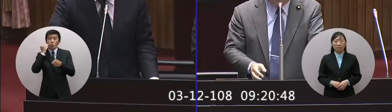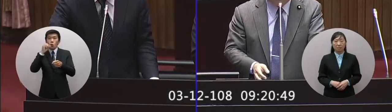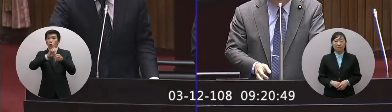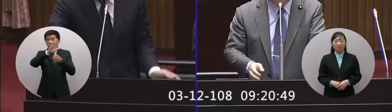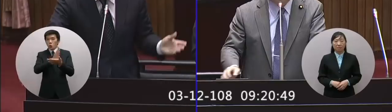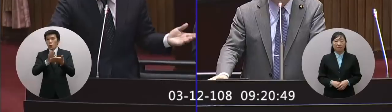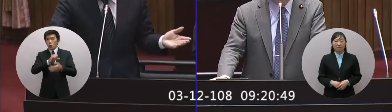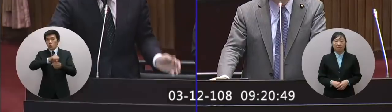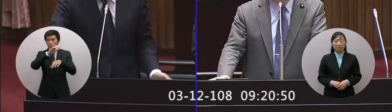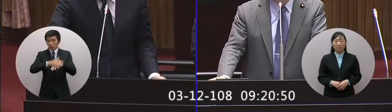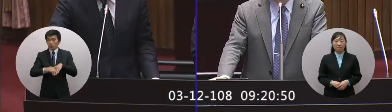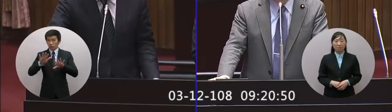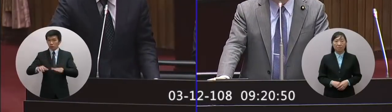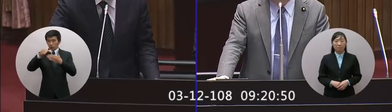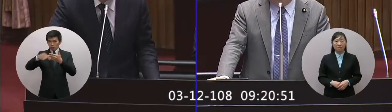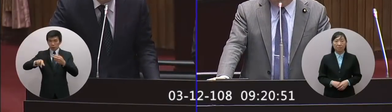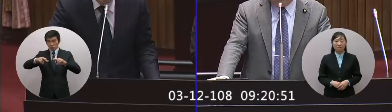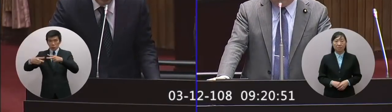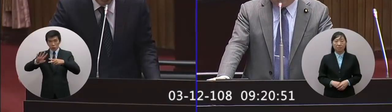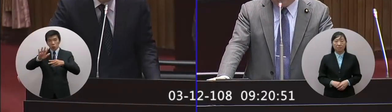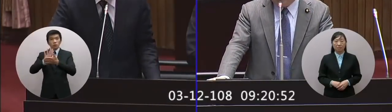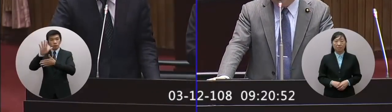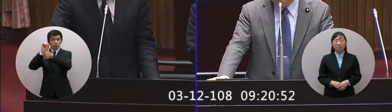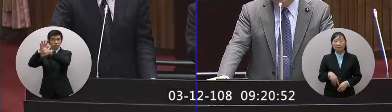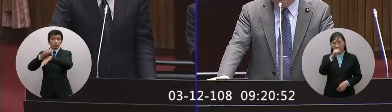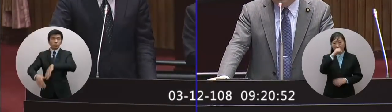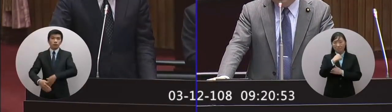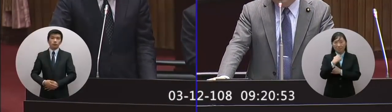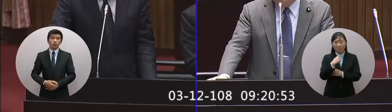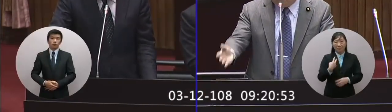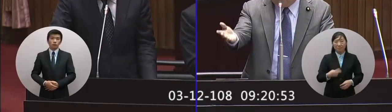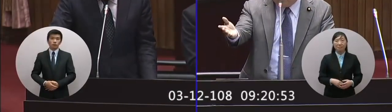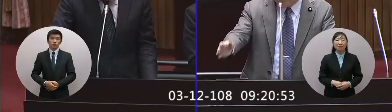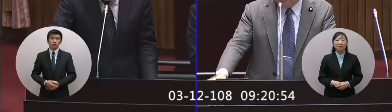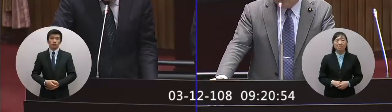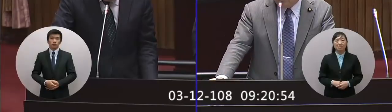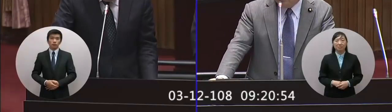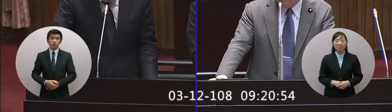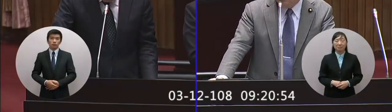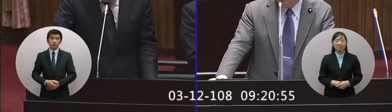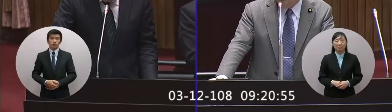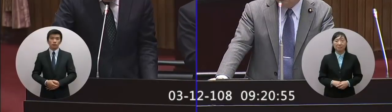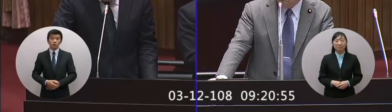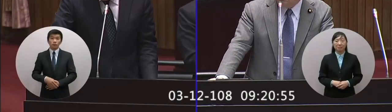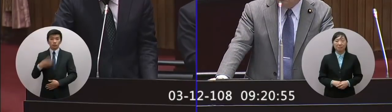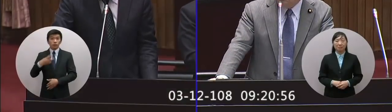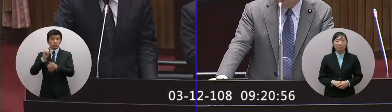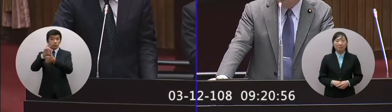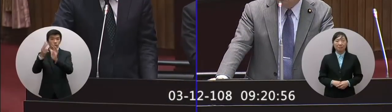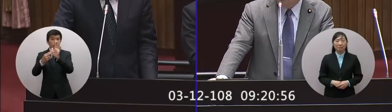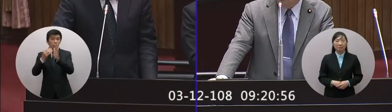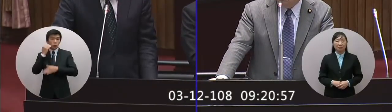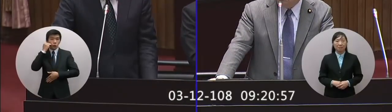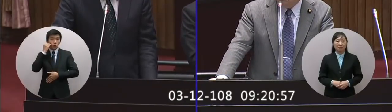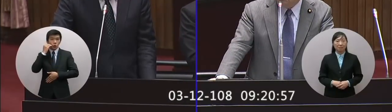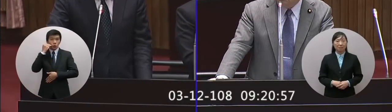经凝聚了，那我们会跟院长尽快报告这样子。 好，加油。那 署长，跟委员报告，公股行库的部